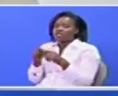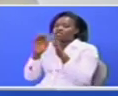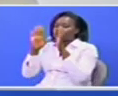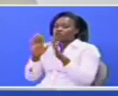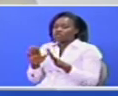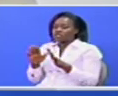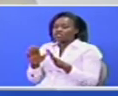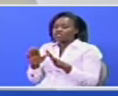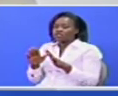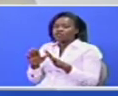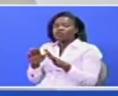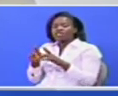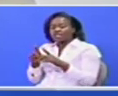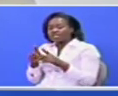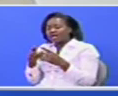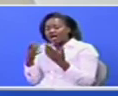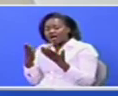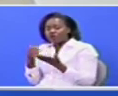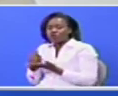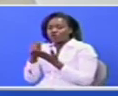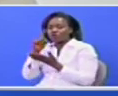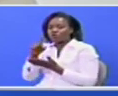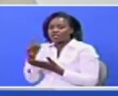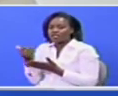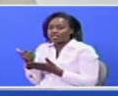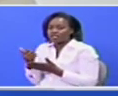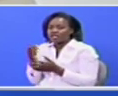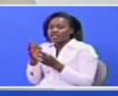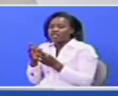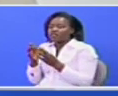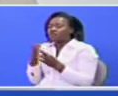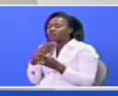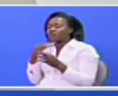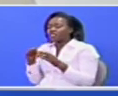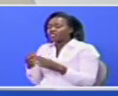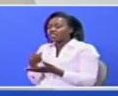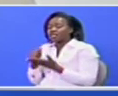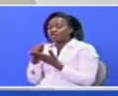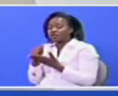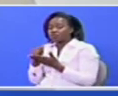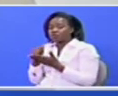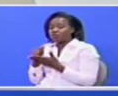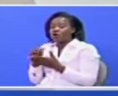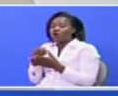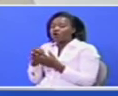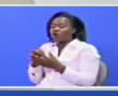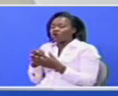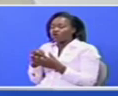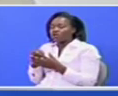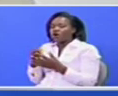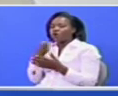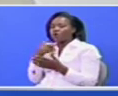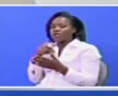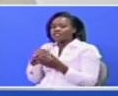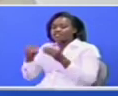lile jambo ambalo la kusaidiana kama kaunti fulani inahitaji msaada kwa njia fulani na hawana uwezo ama wanataka mafunzo ama